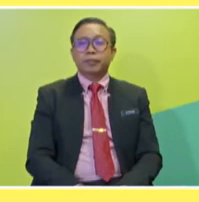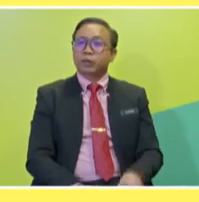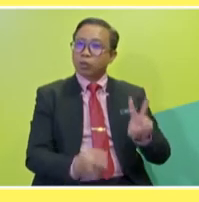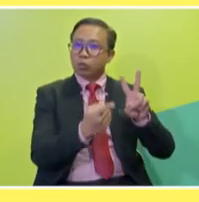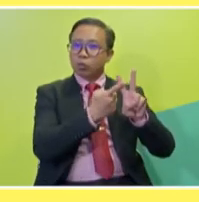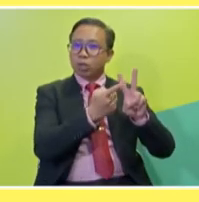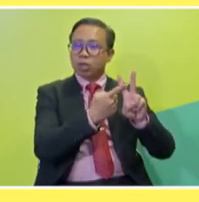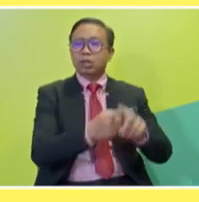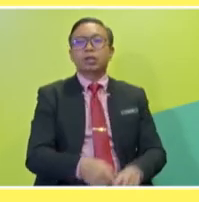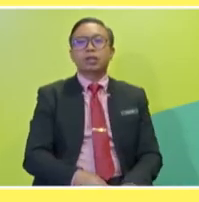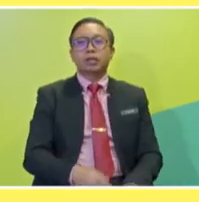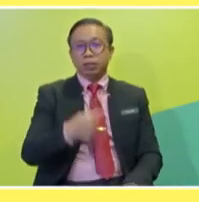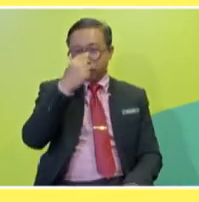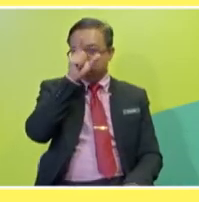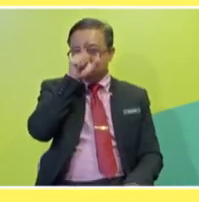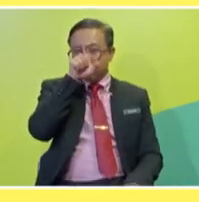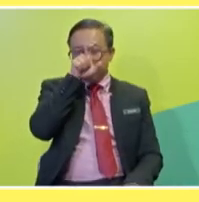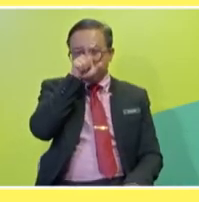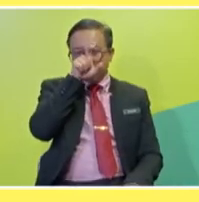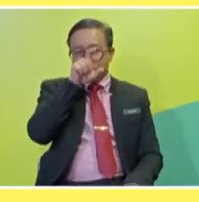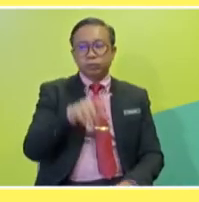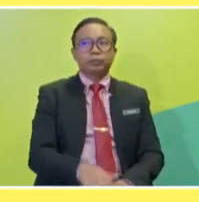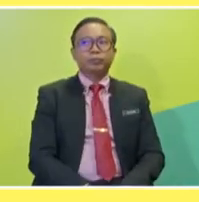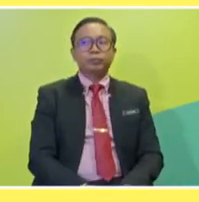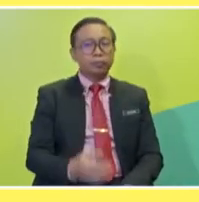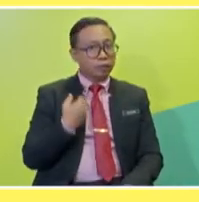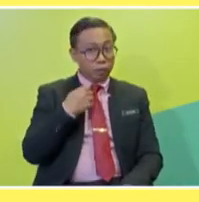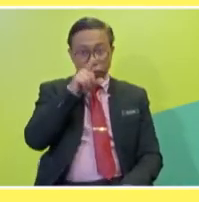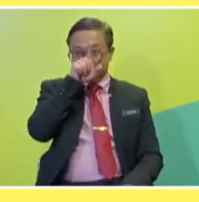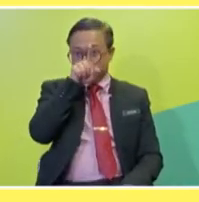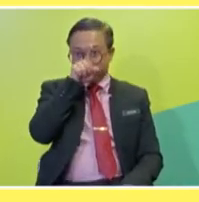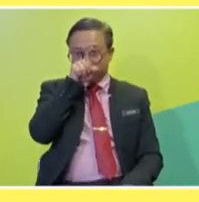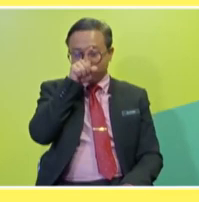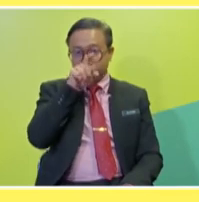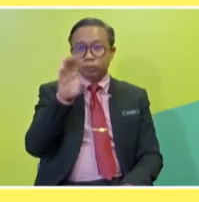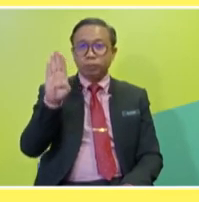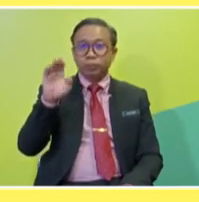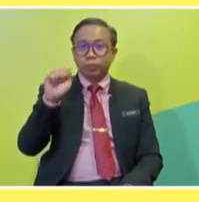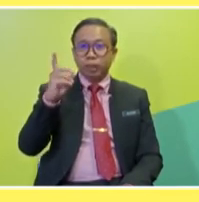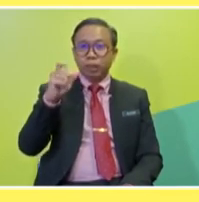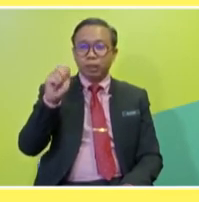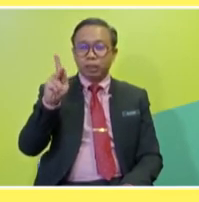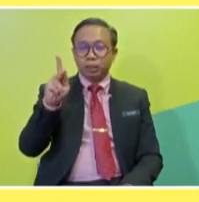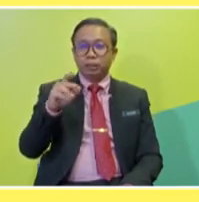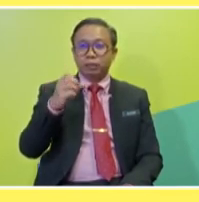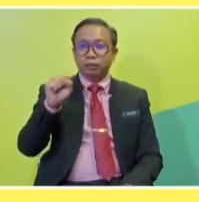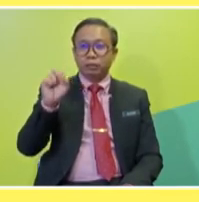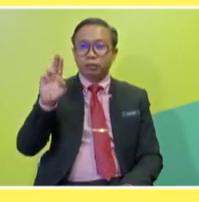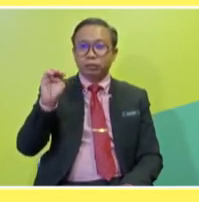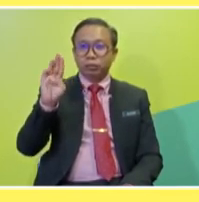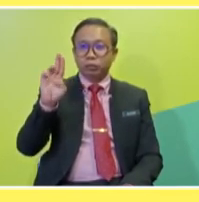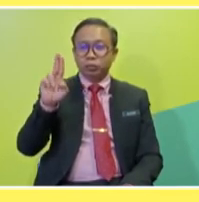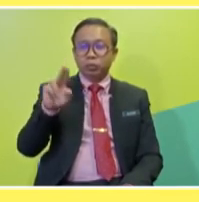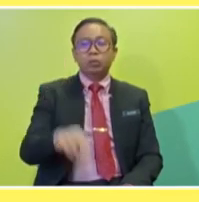berkaitan dengan badak sumbu walaupun disikur badak depannya bukan tanduk ya dan tanduk ini